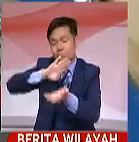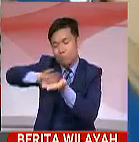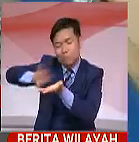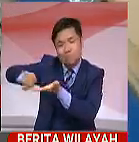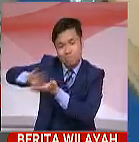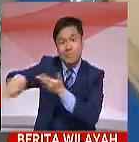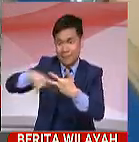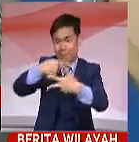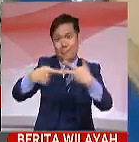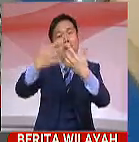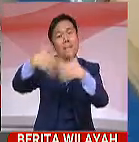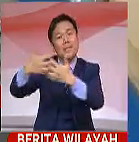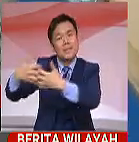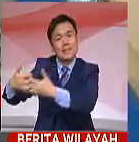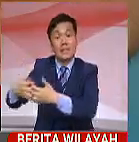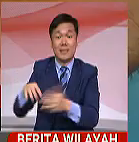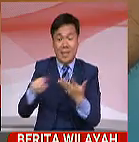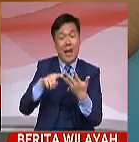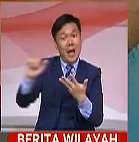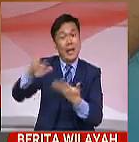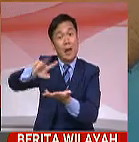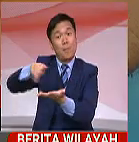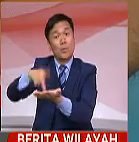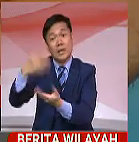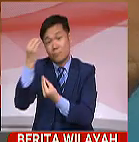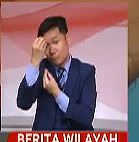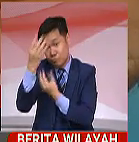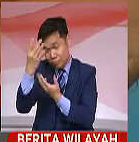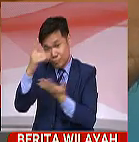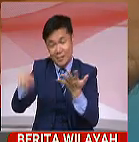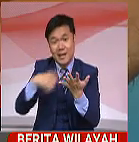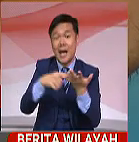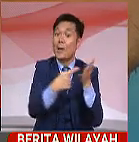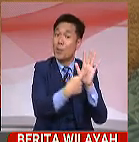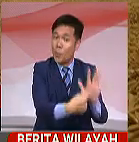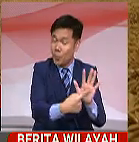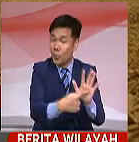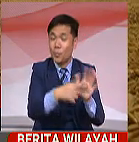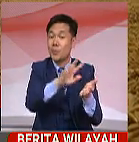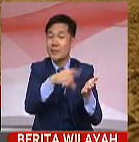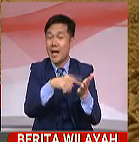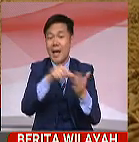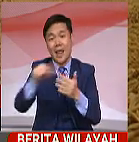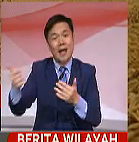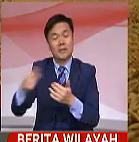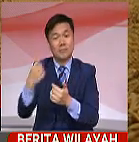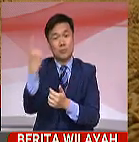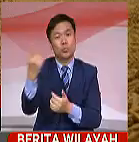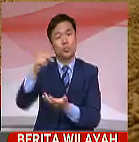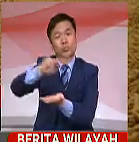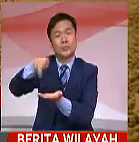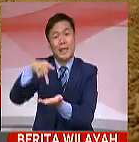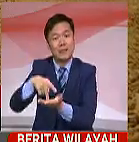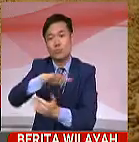Bantuan juga meliputi pusat informasi, pusat sehenti, galeri dan kos menaik taraf pusat pemprosesan beras